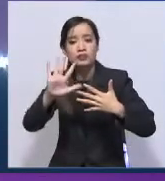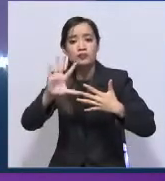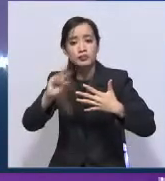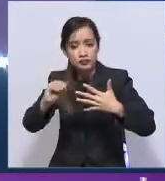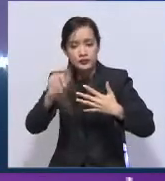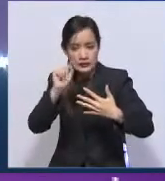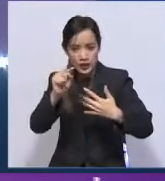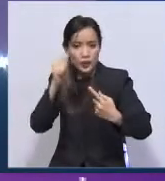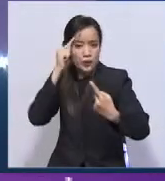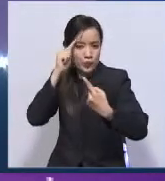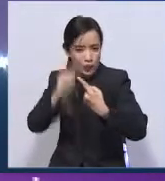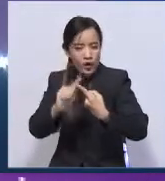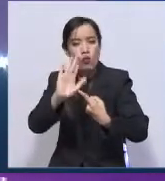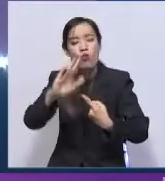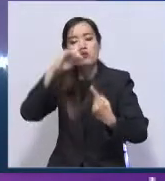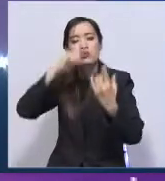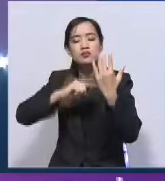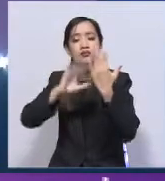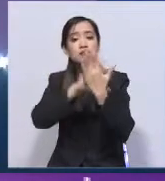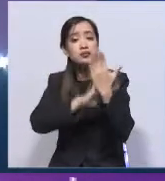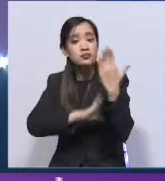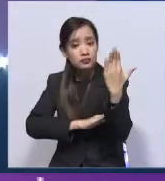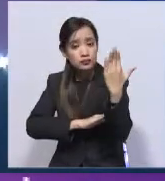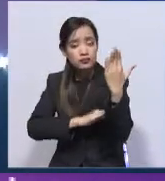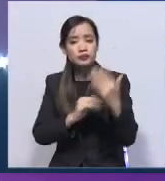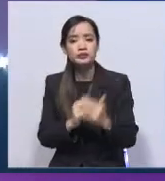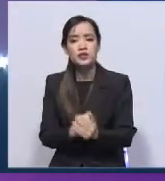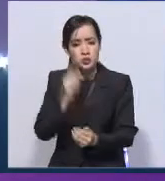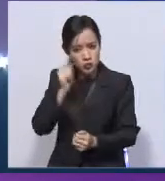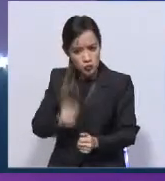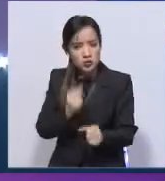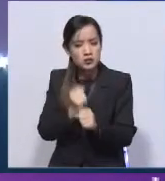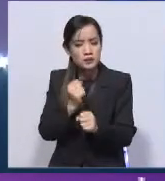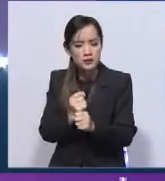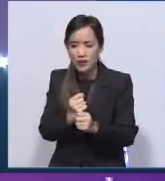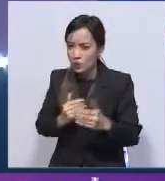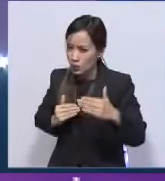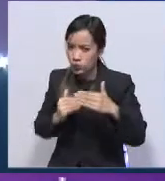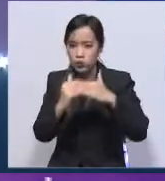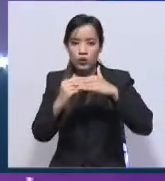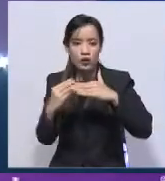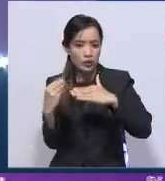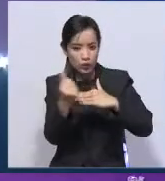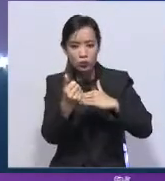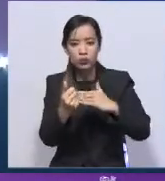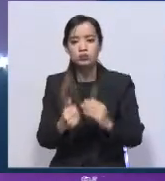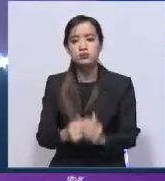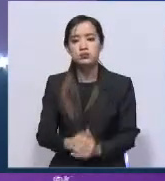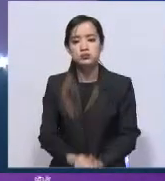นั่นคือเป้าหมายของเรานะครับก็ต้องทำให้ได้เร็วที่สุดนะครับ